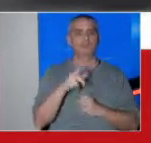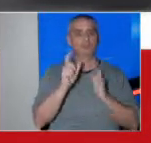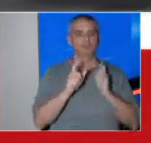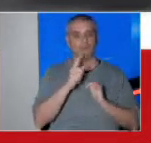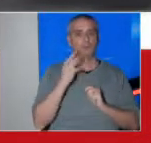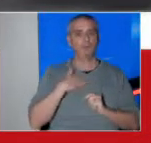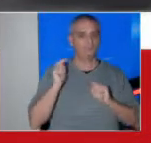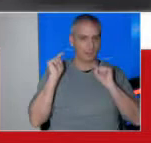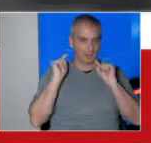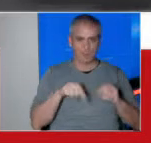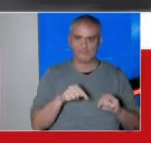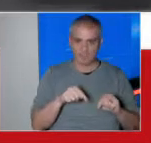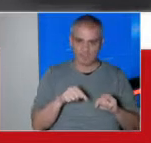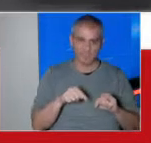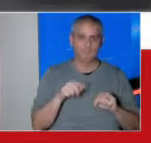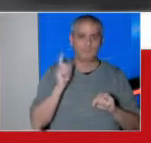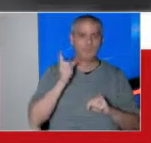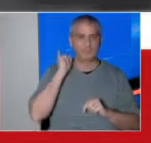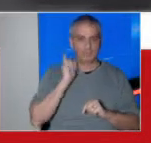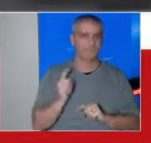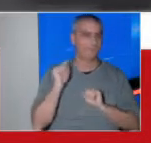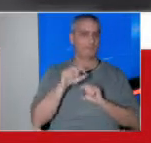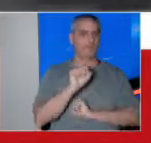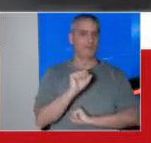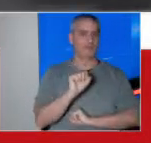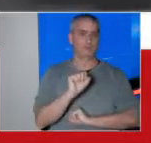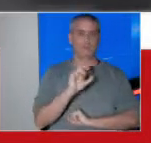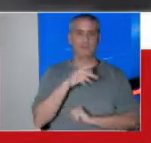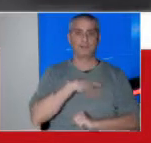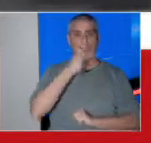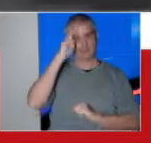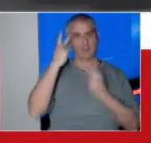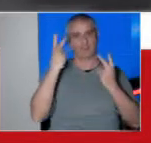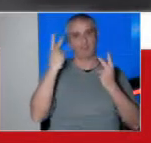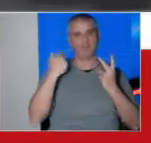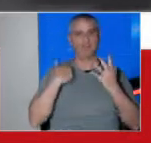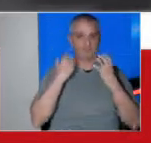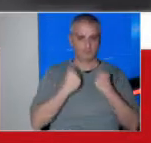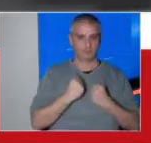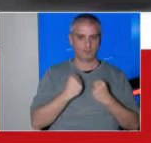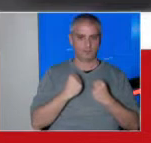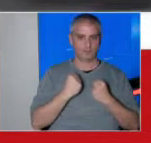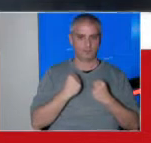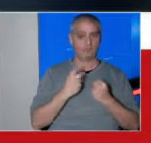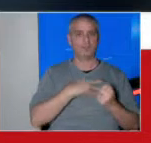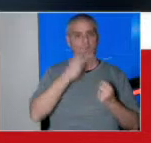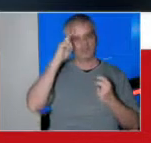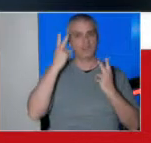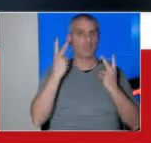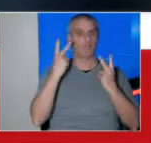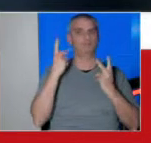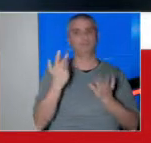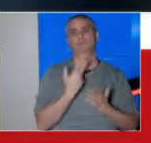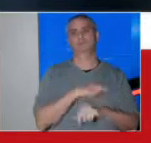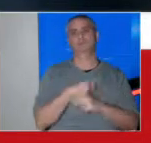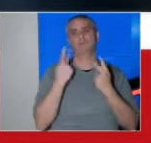האלה להגיע, והם חייבים להתייצב, כי אם ביתר חשובה להם, ואני משוכנע שזאת האמת, וביתר חשובה להם, זה המאני